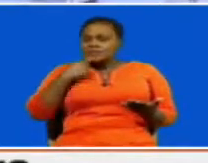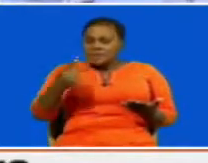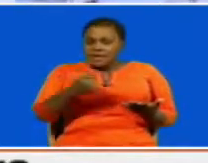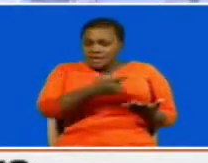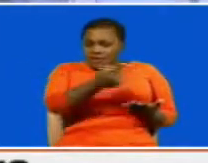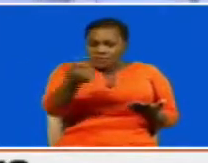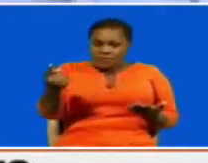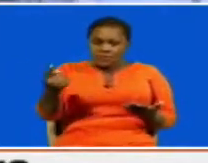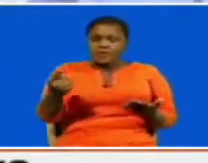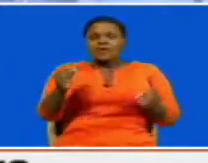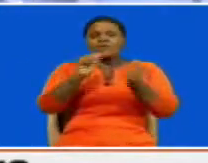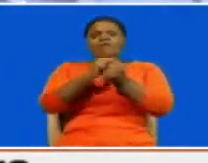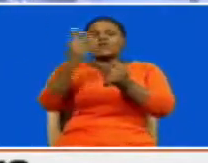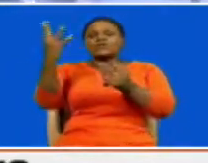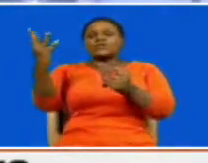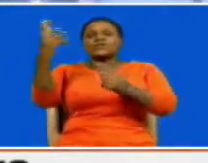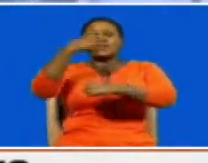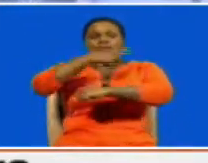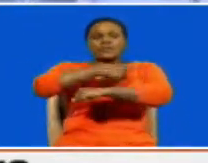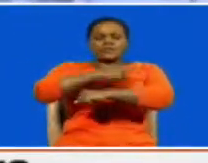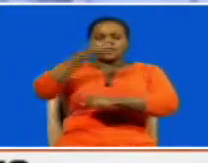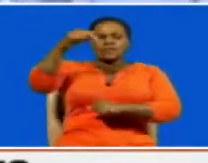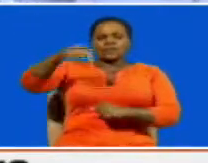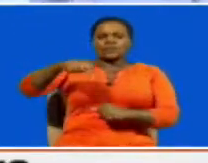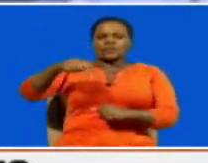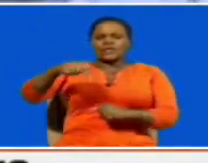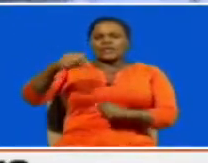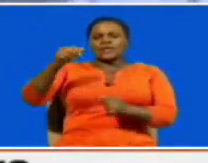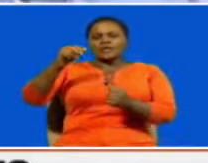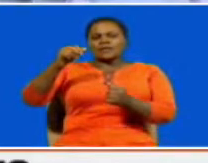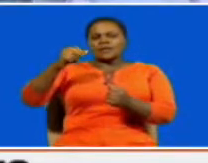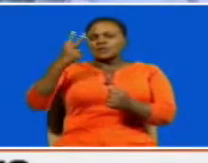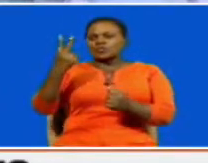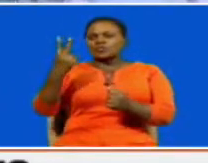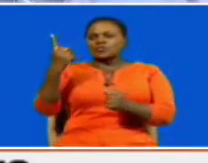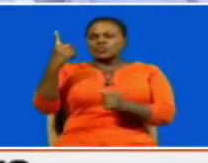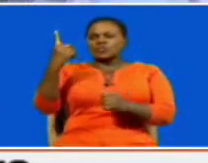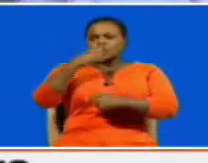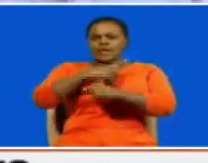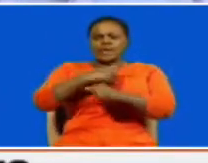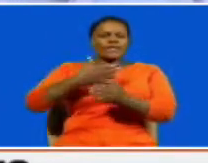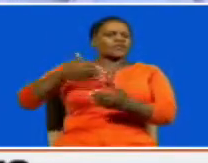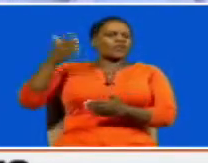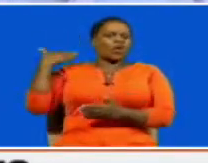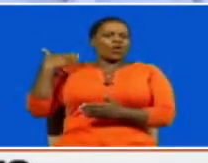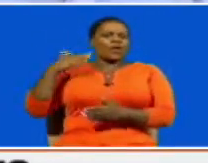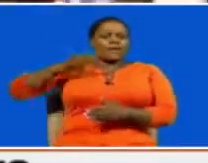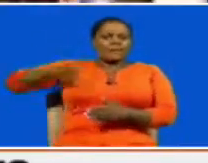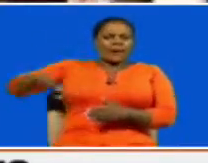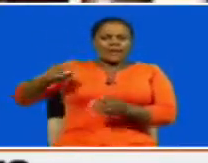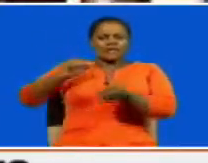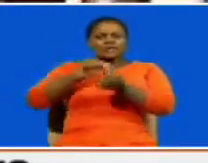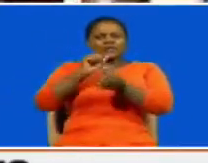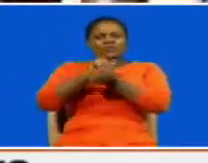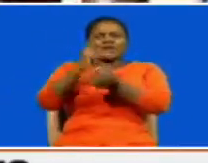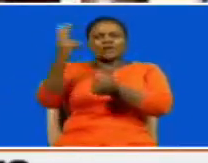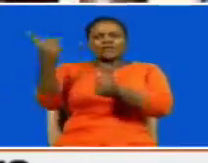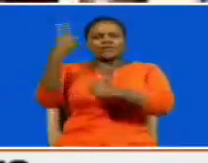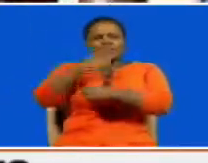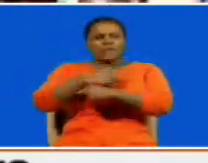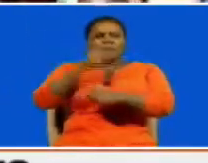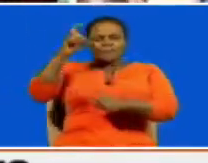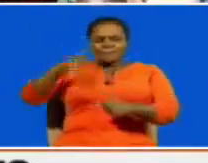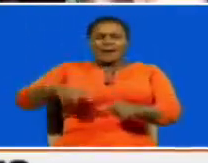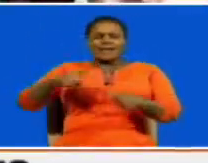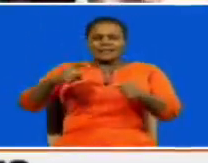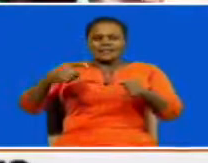hao siku 14. Leo siku mbili imepita. Mbaki siku 12. Lazima